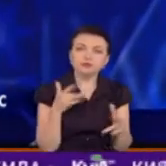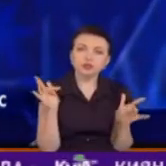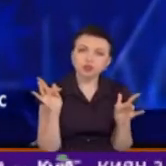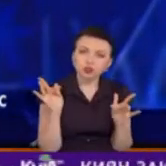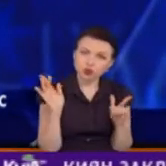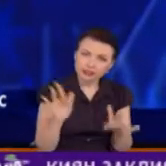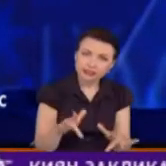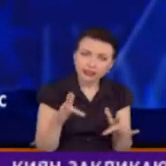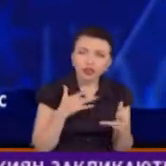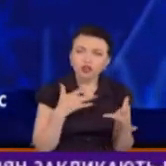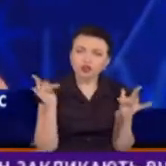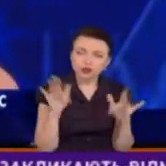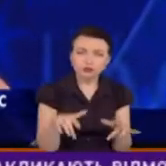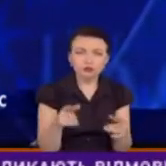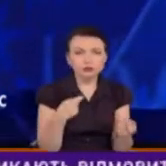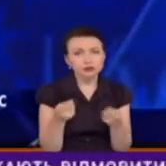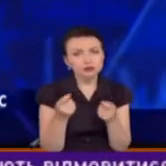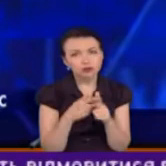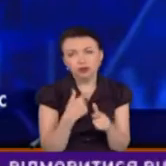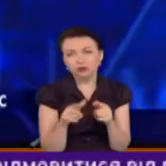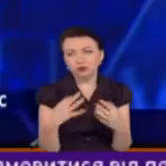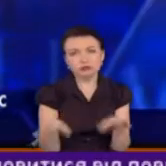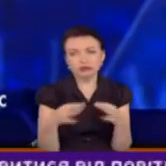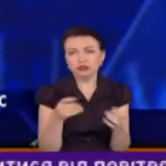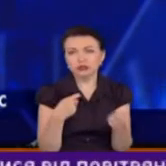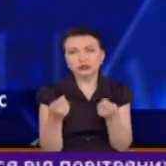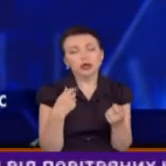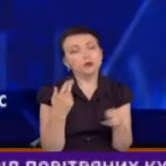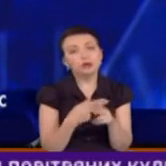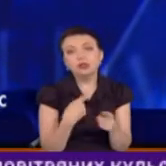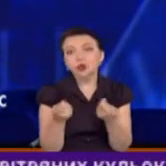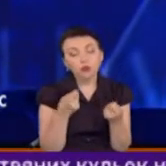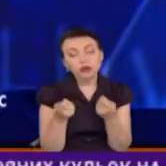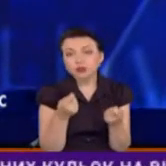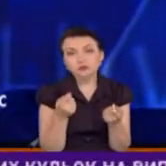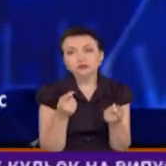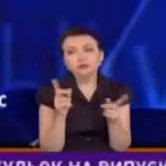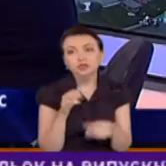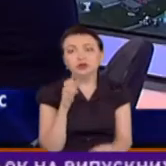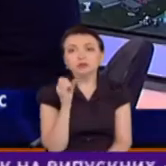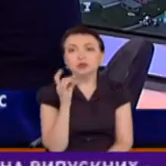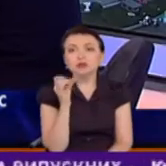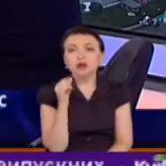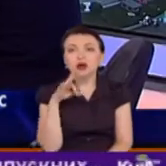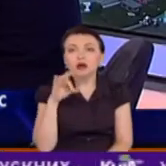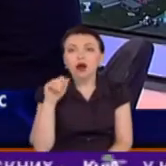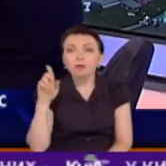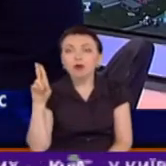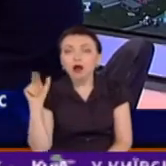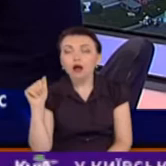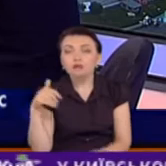регулювання. Лібертаріанські. Да, це різні моделі, але без регулювання навіть Бессарабка не може, бо там хтось